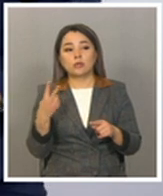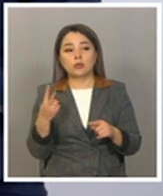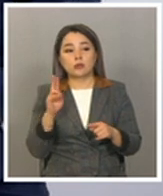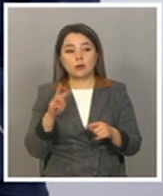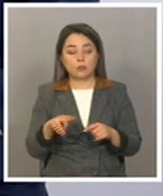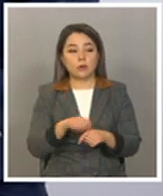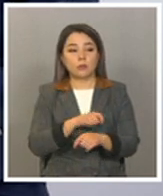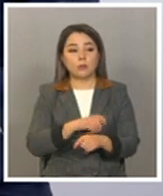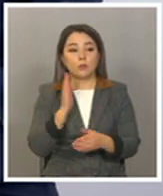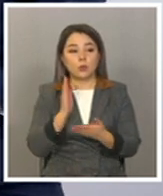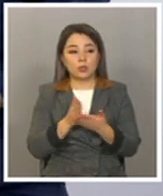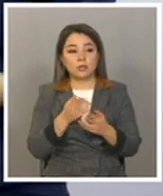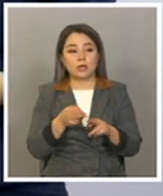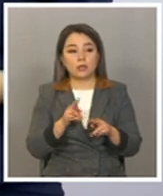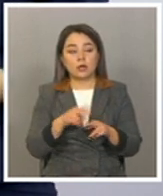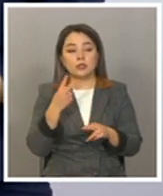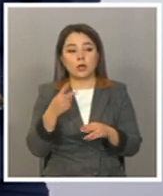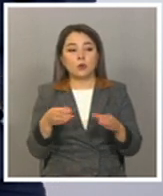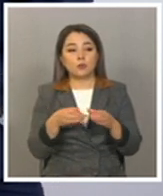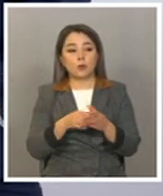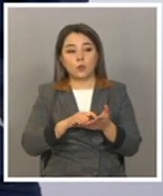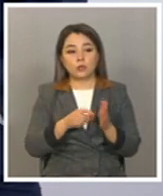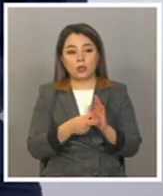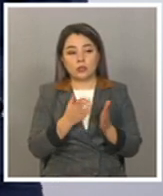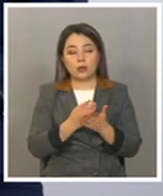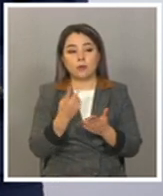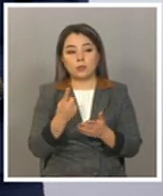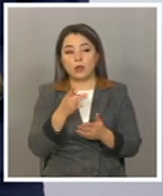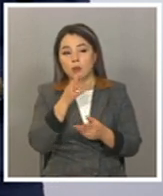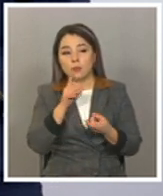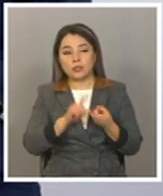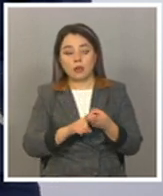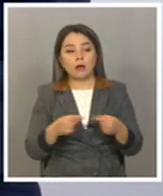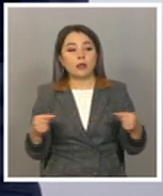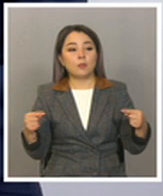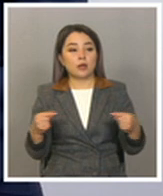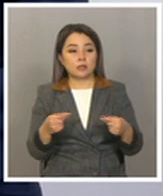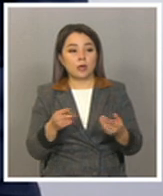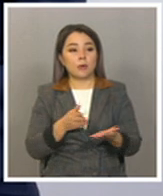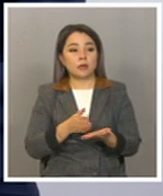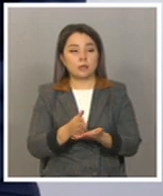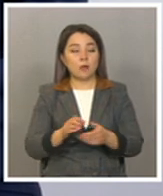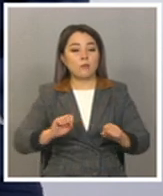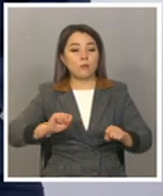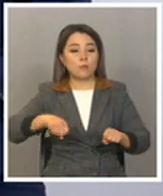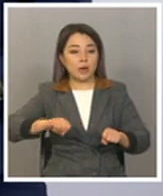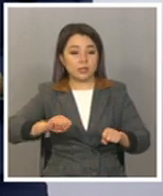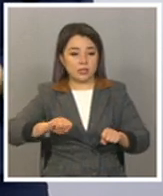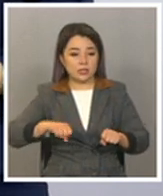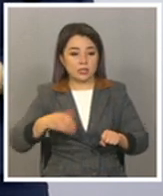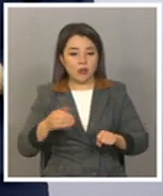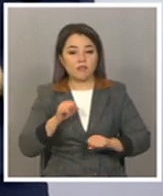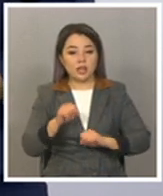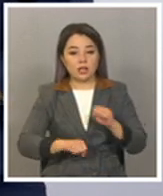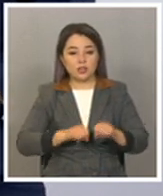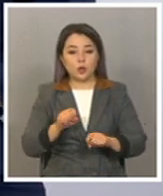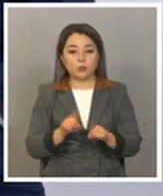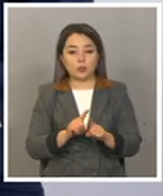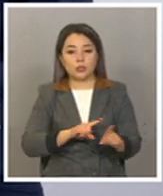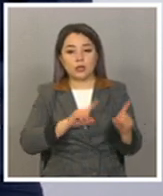болатын 2 пункттен бір мезгілде қарама-қарсы бағытта мотоциклші мен велосипедші